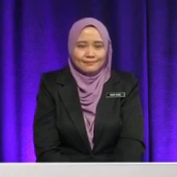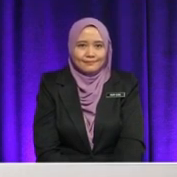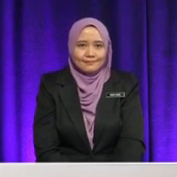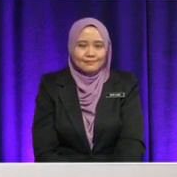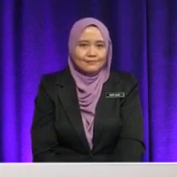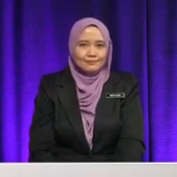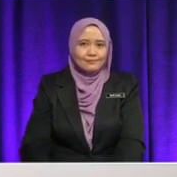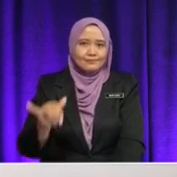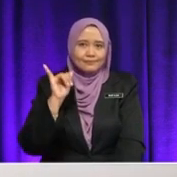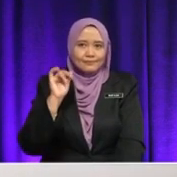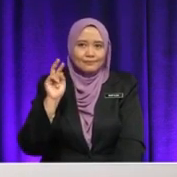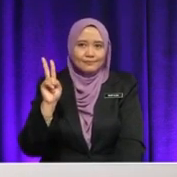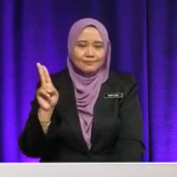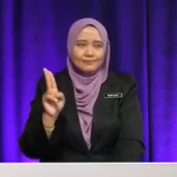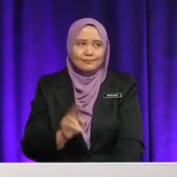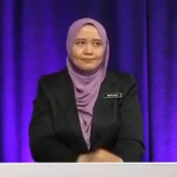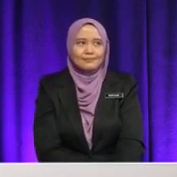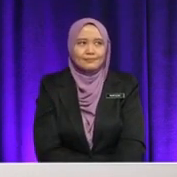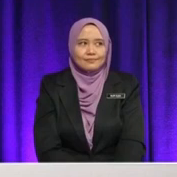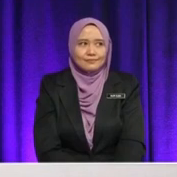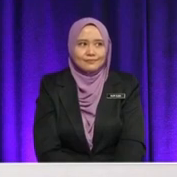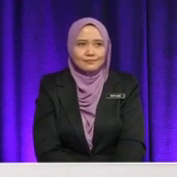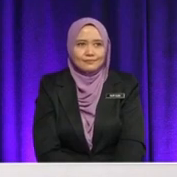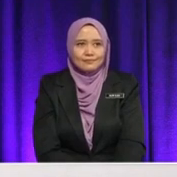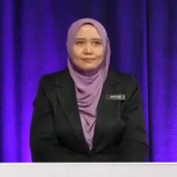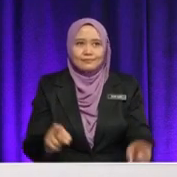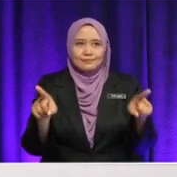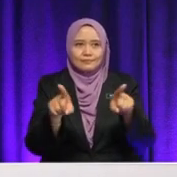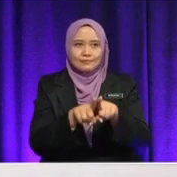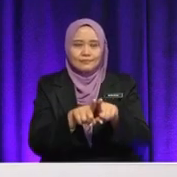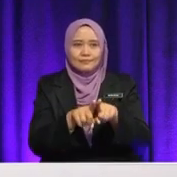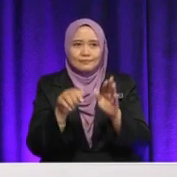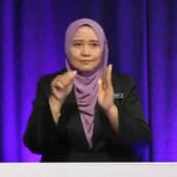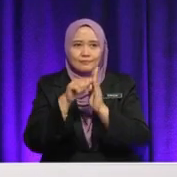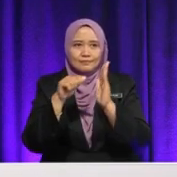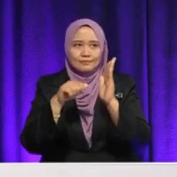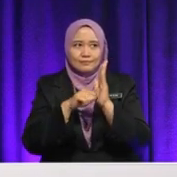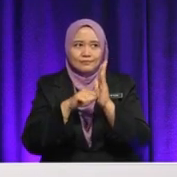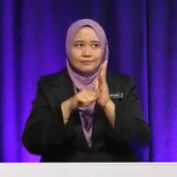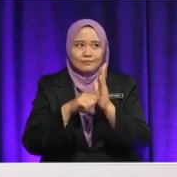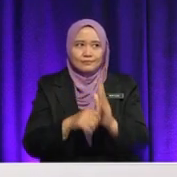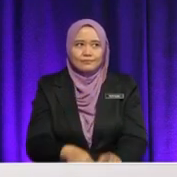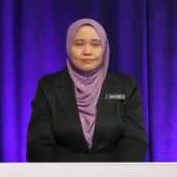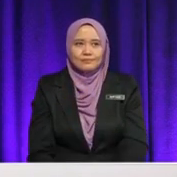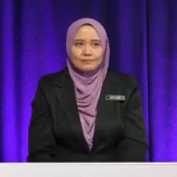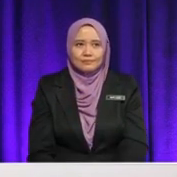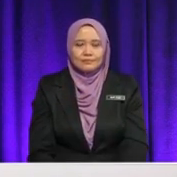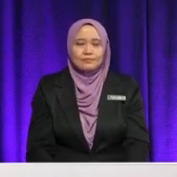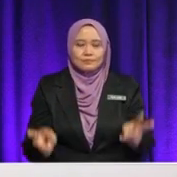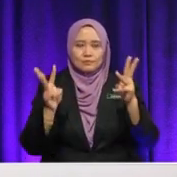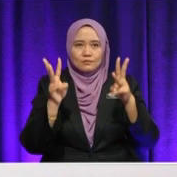suka unit Hai bersamaan secara antara pengemudi dengan calon jemaah merupakan lembaga negara